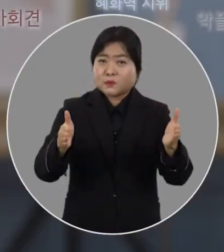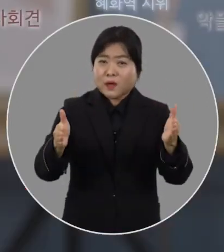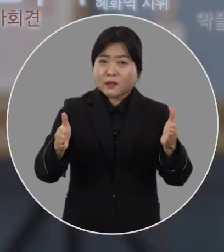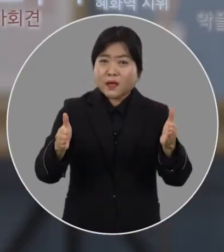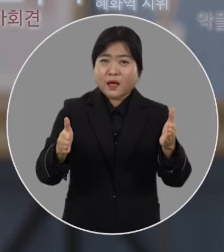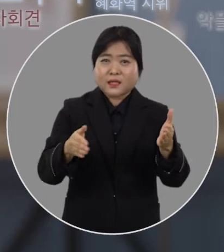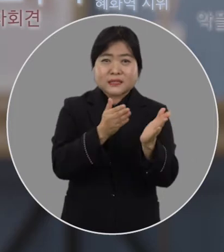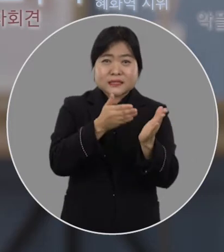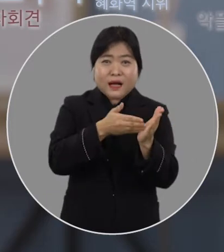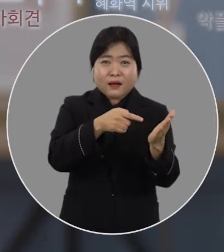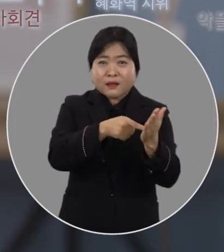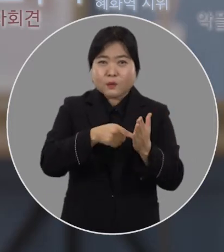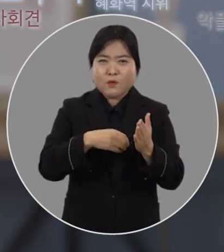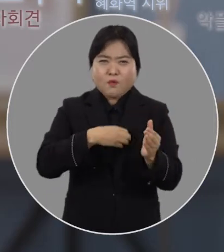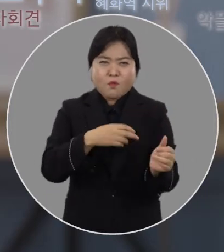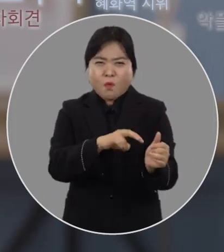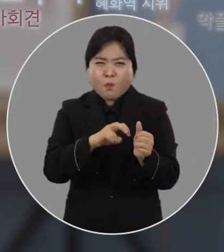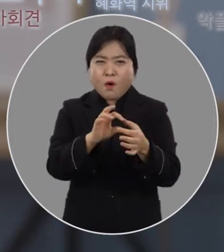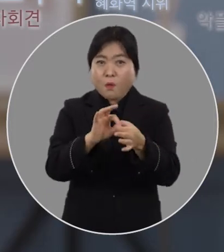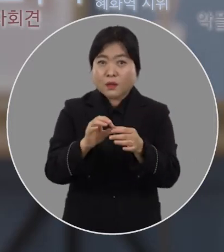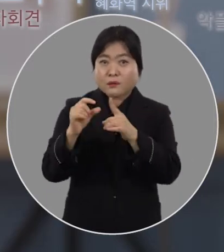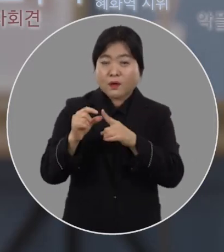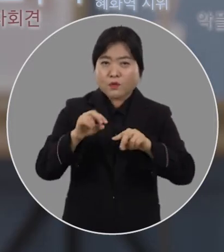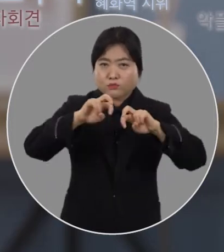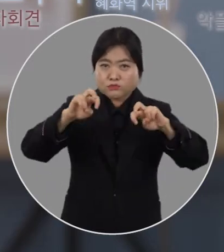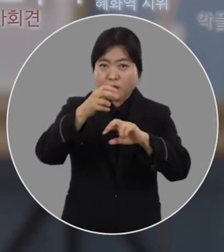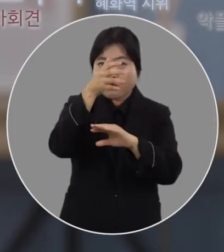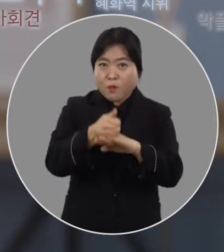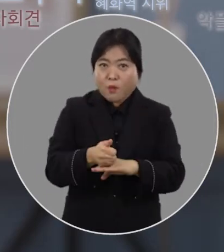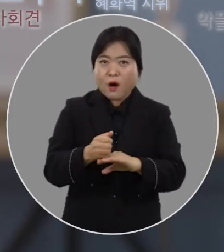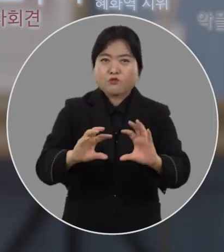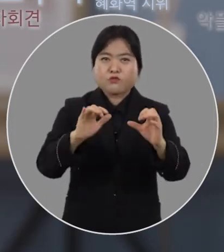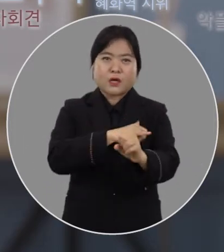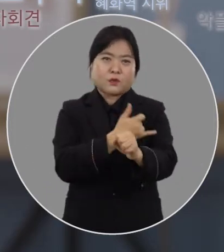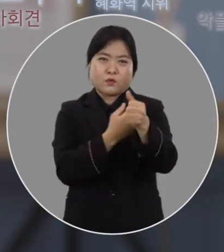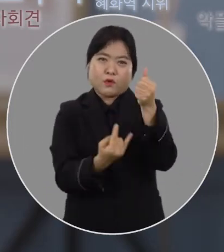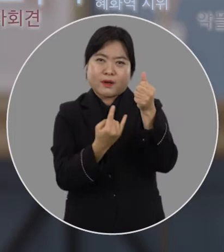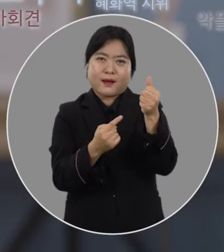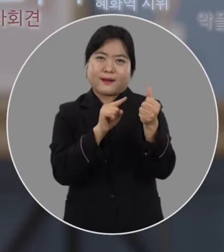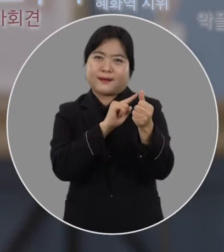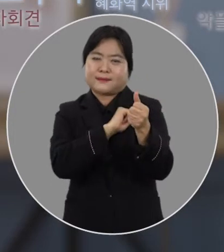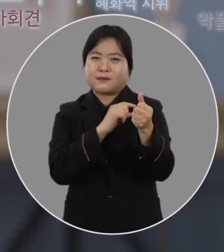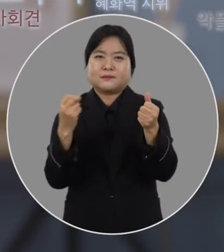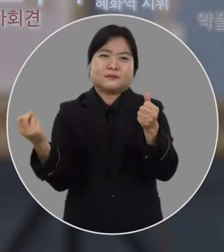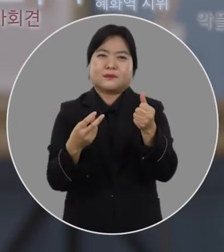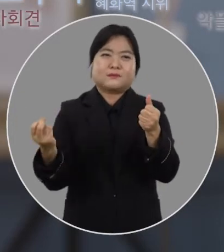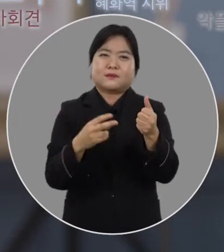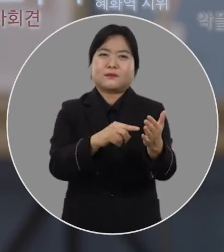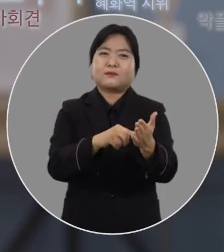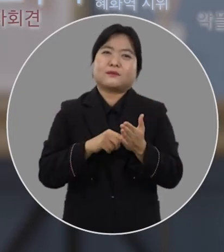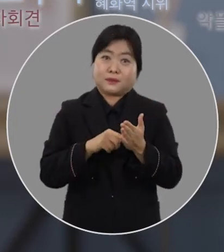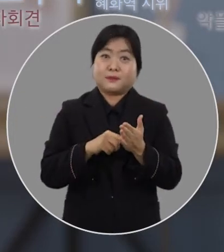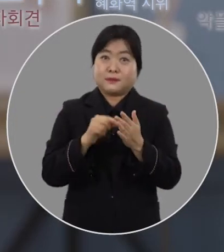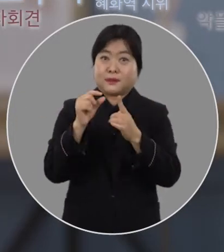발간된 기사들에서 혐오와 연관된 단어들을 분석한 결과 국가인권위원회가 가장 빈번하게